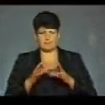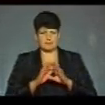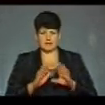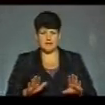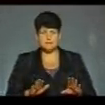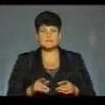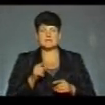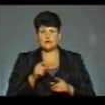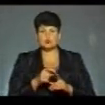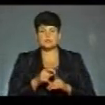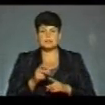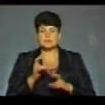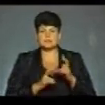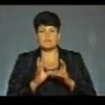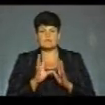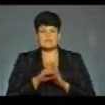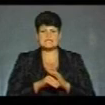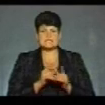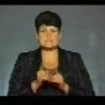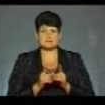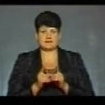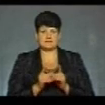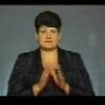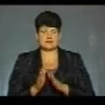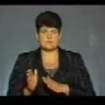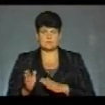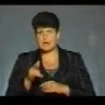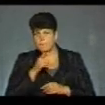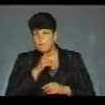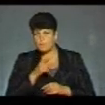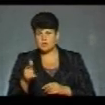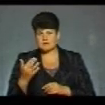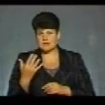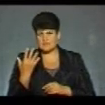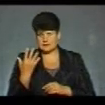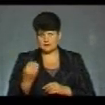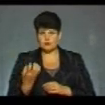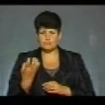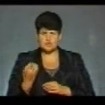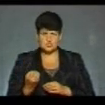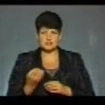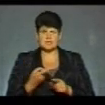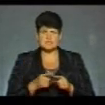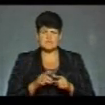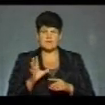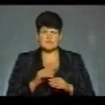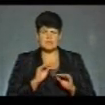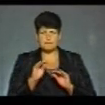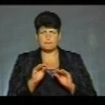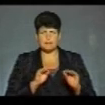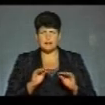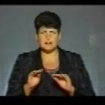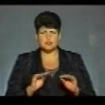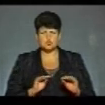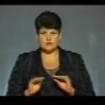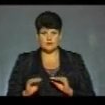його словами, на підприємстві внесли зміни в систему. На протязі декількох днів ми ще це все відлаштовуємо. Наскільки ми